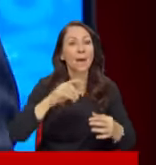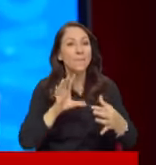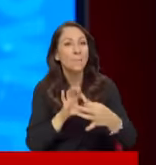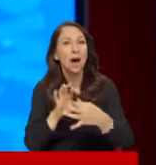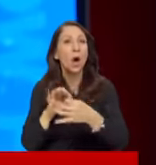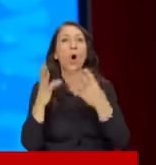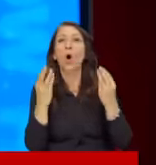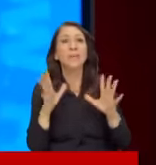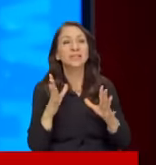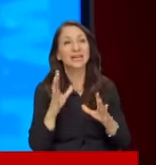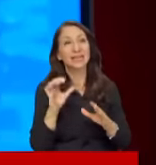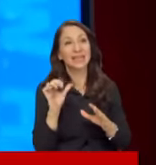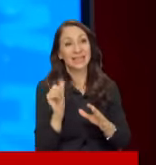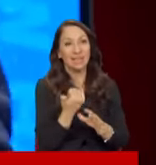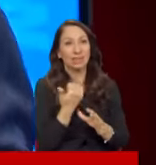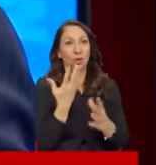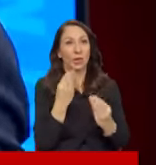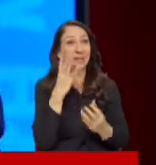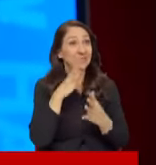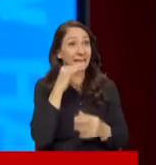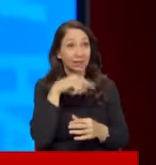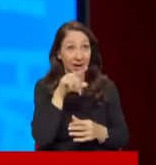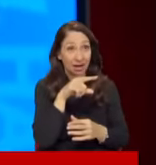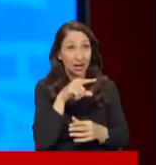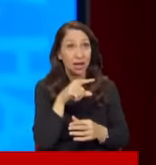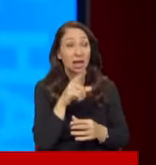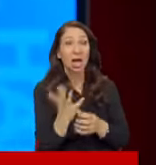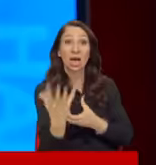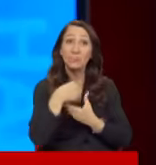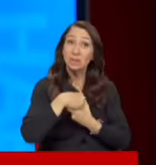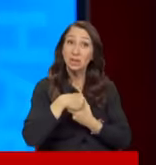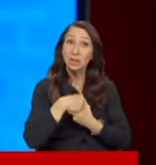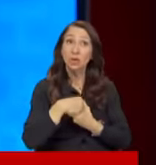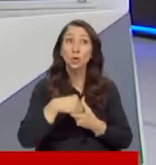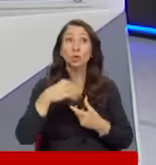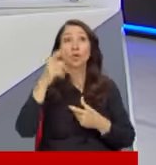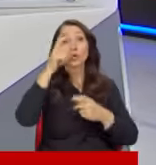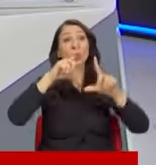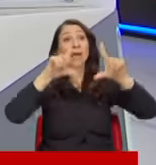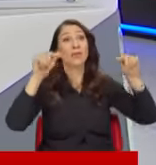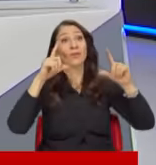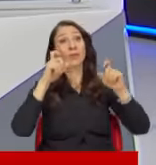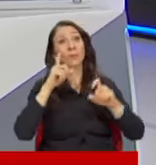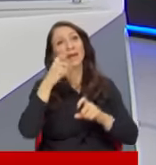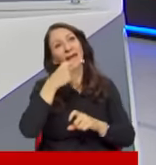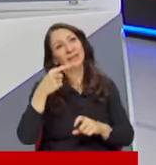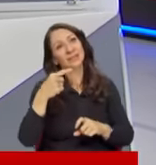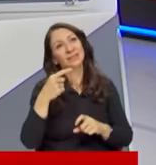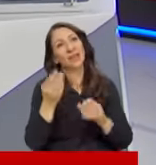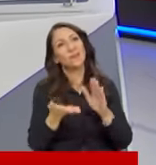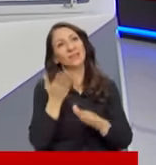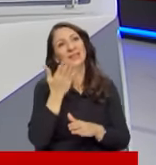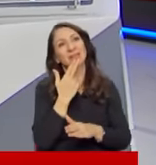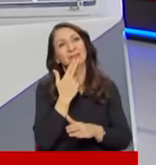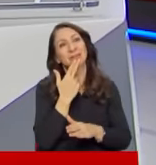kurabilecek nitelikleri kimlikleri olan insanlar kapsayıcı ülkemin fotoğrafı bir tek eksik daha fazla